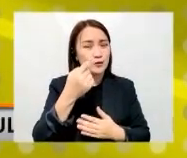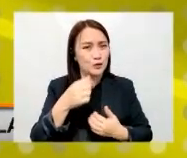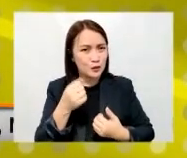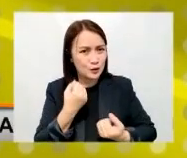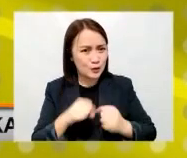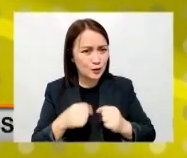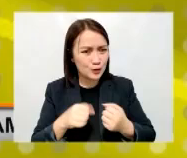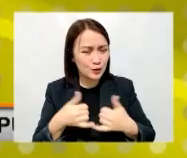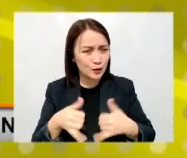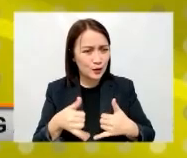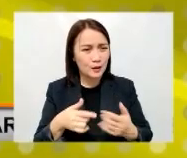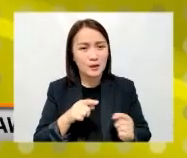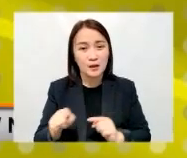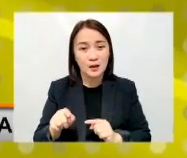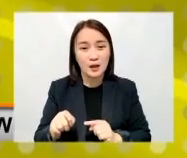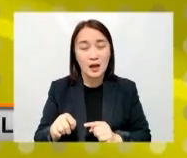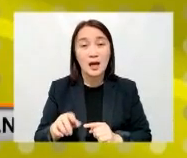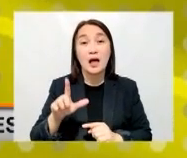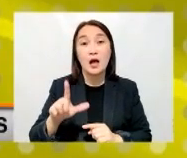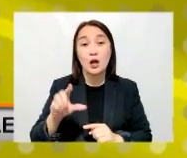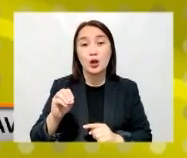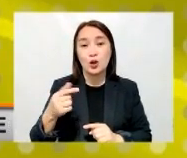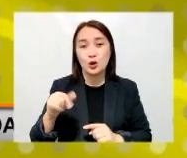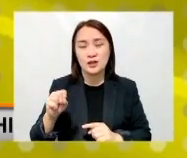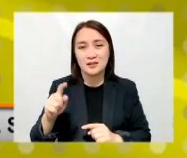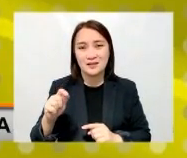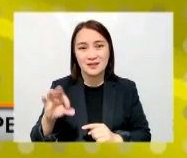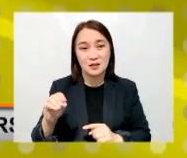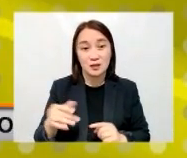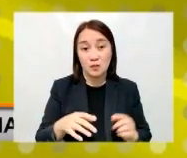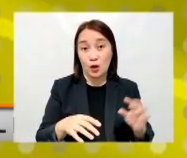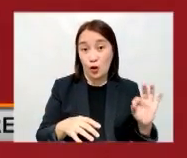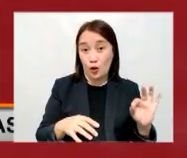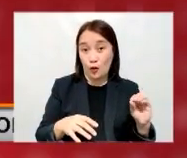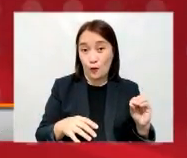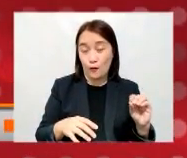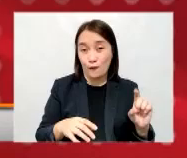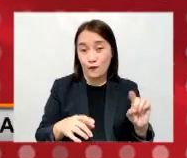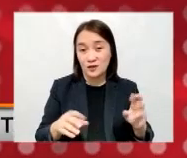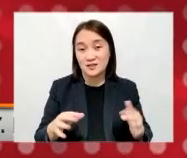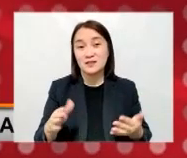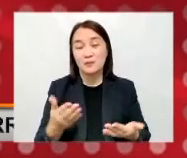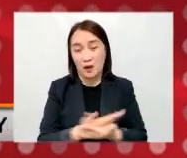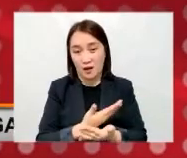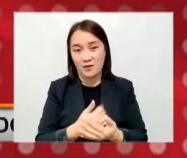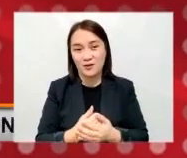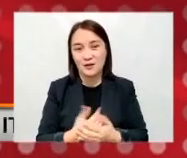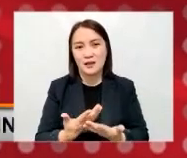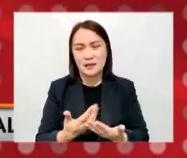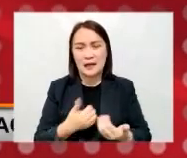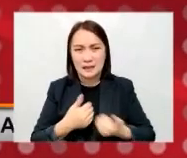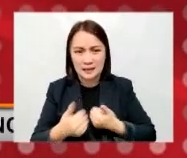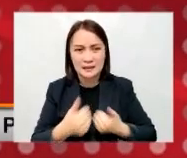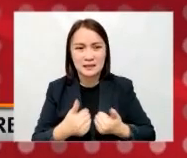F2 Logistics ang baguhang team na Farm Fresh Foxes. May silat ka lang kayang mangyayari. Susunod naman dito ang bakbakan ng Signal